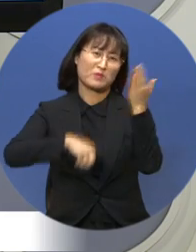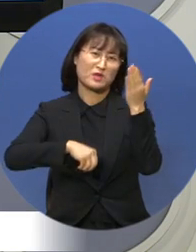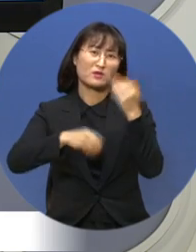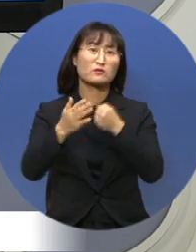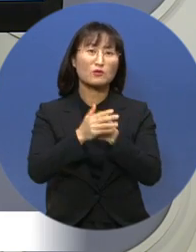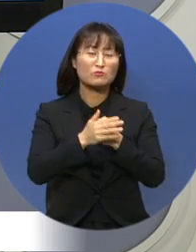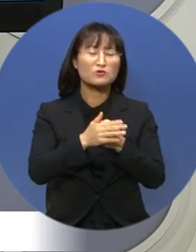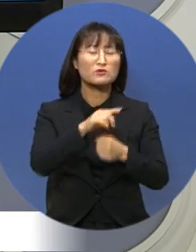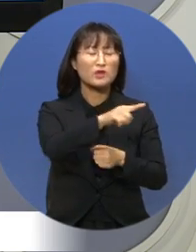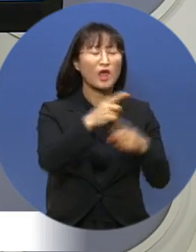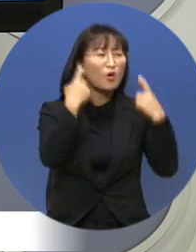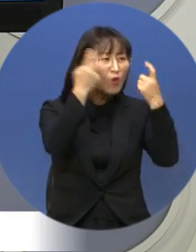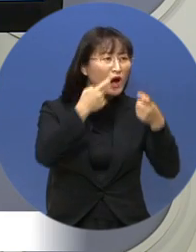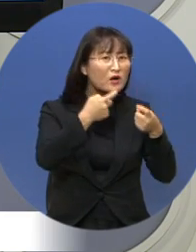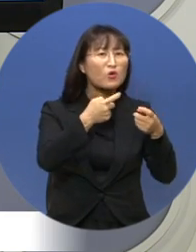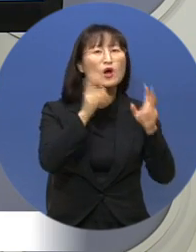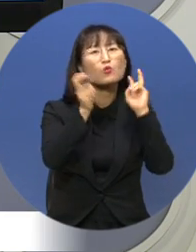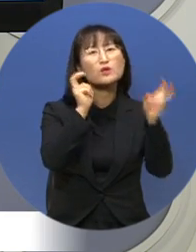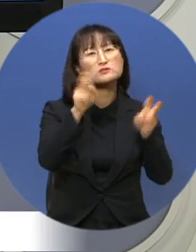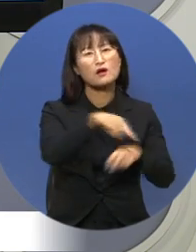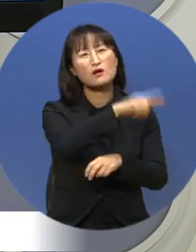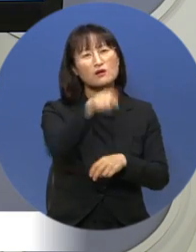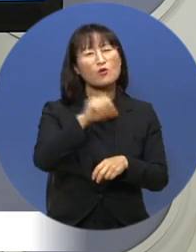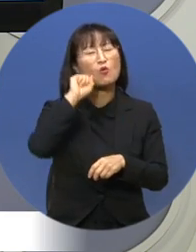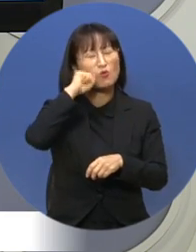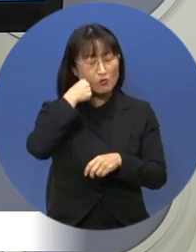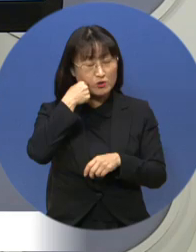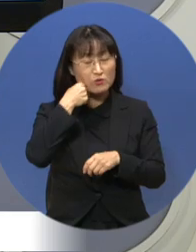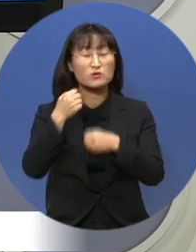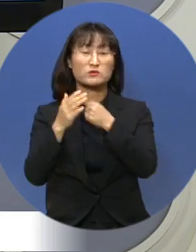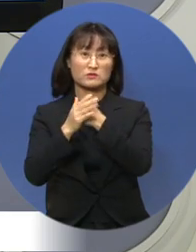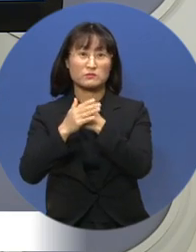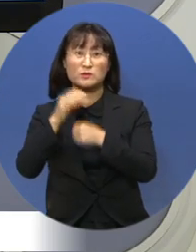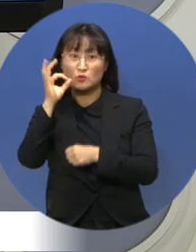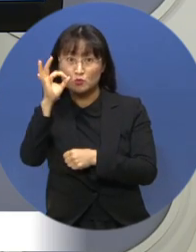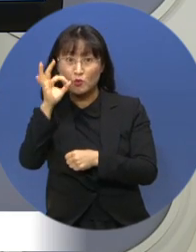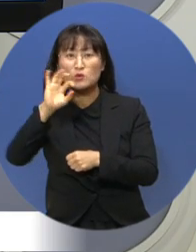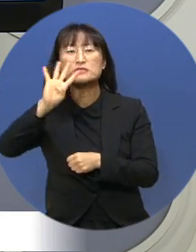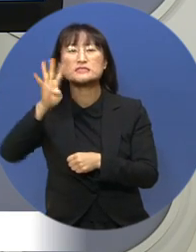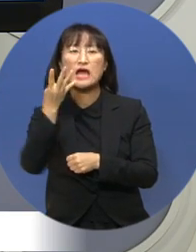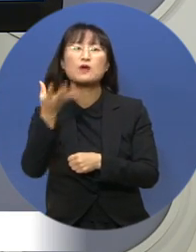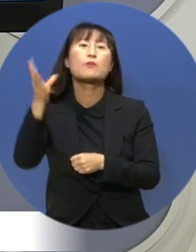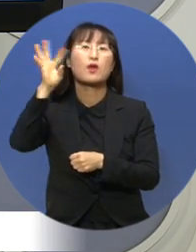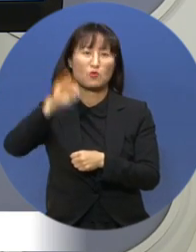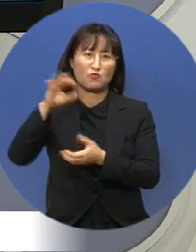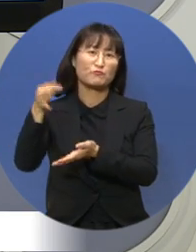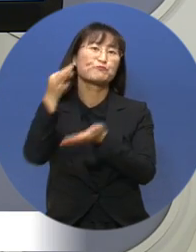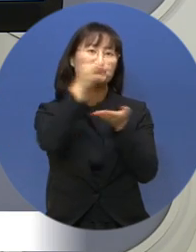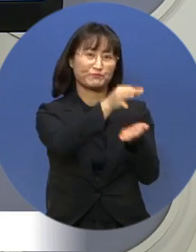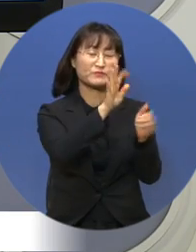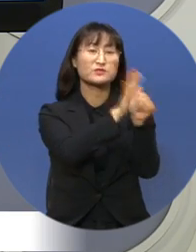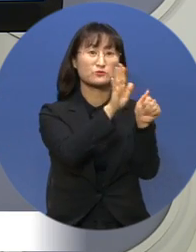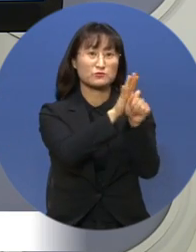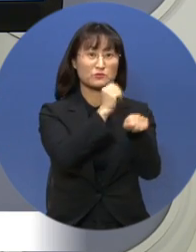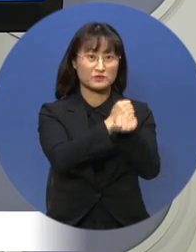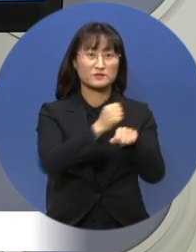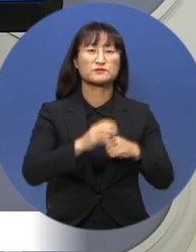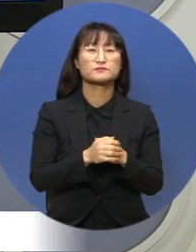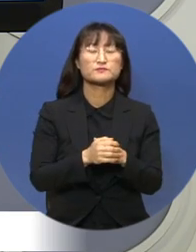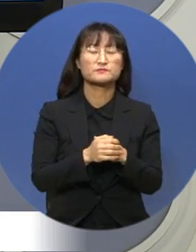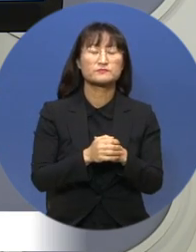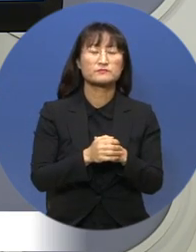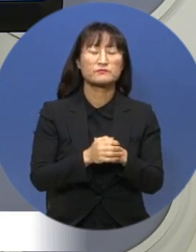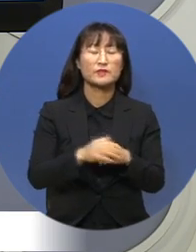예상되는 관광업계 에는 400억원 금융 자금을 추가 지원할 방심 인데요 기존 여행